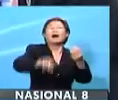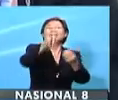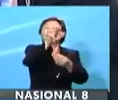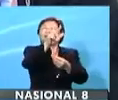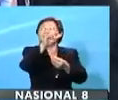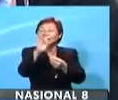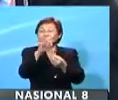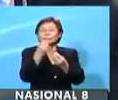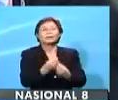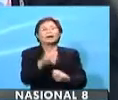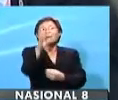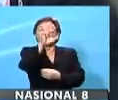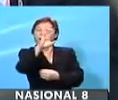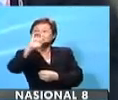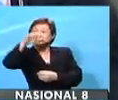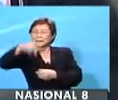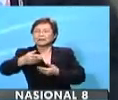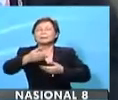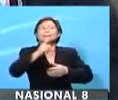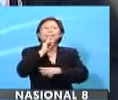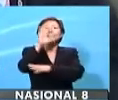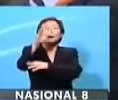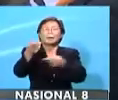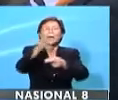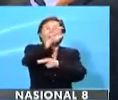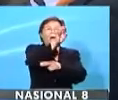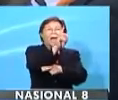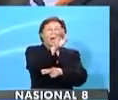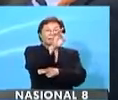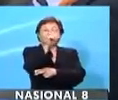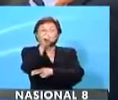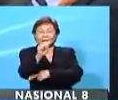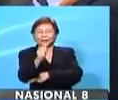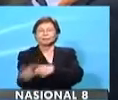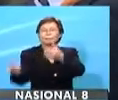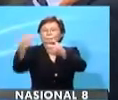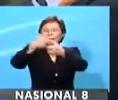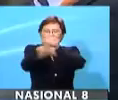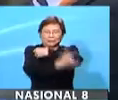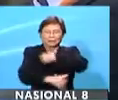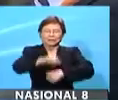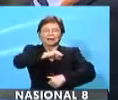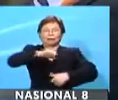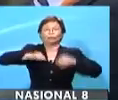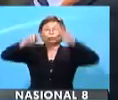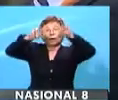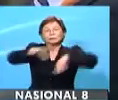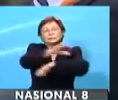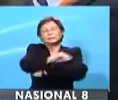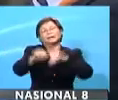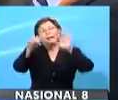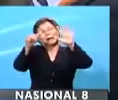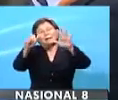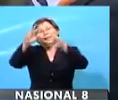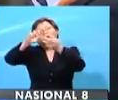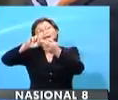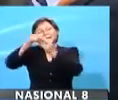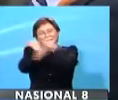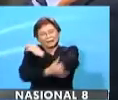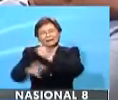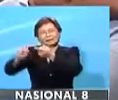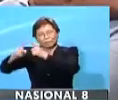RCEP merupakan perjanjian perdagangan bebas FTA membabitkan negara anggota ASEAN dan enam negara rakan